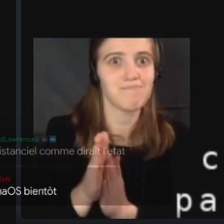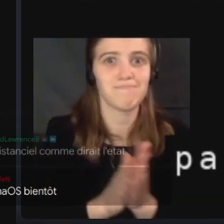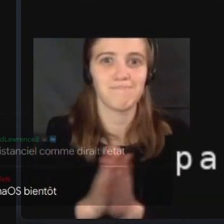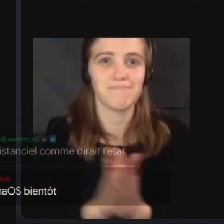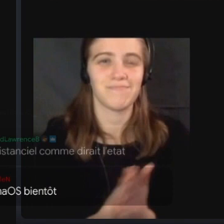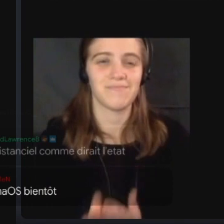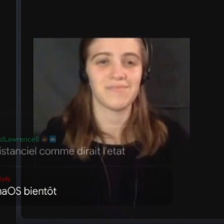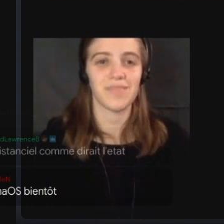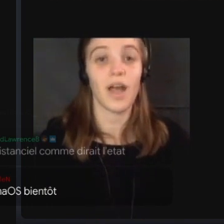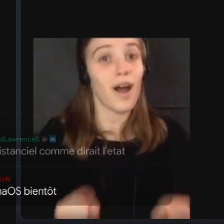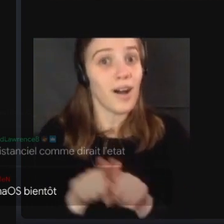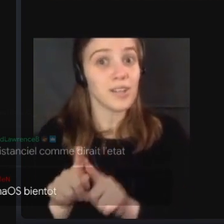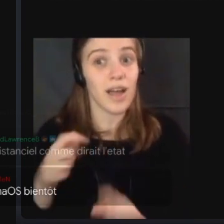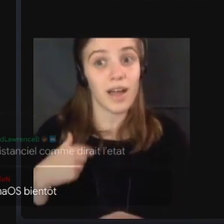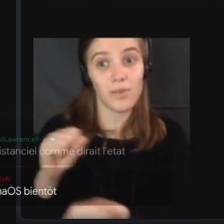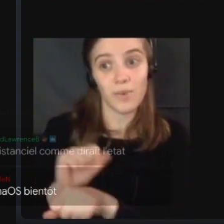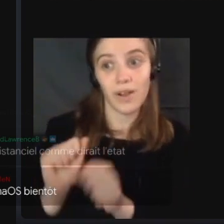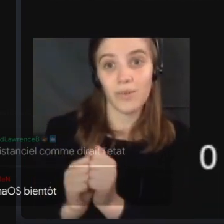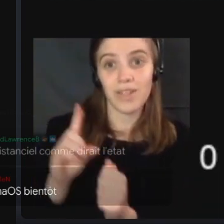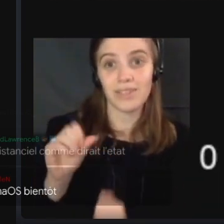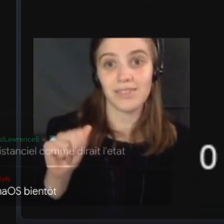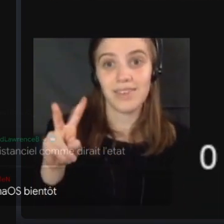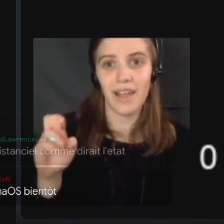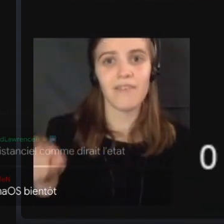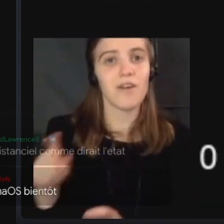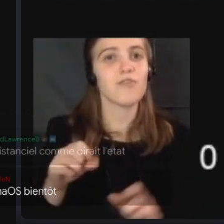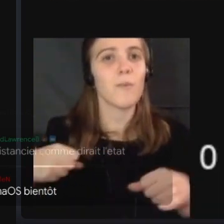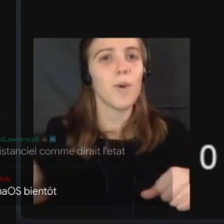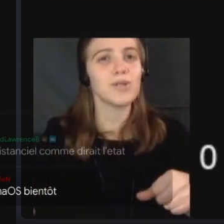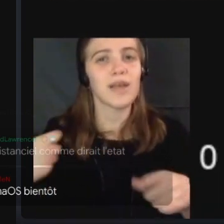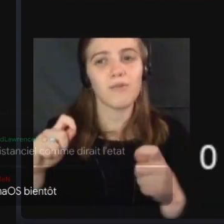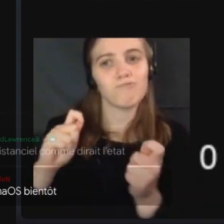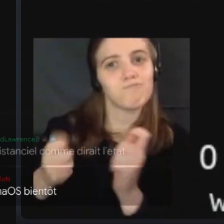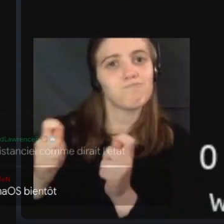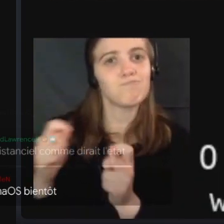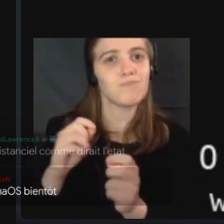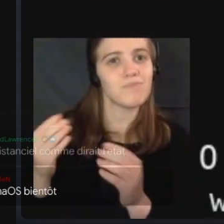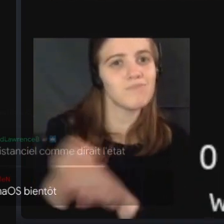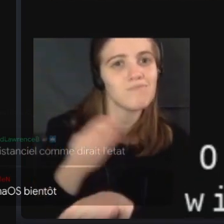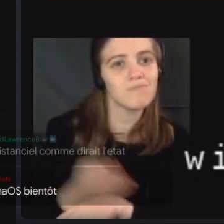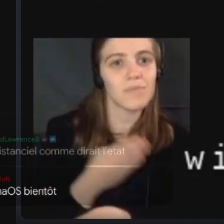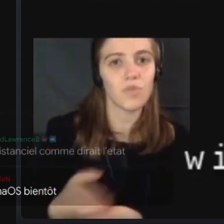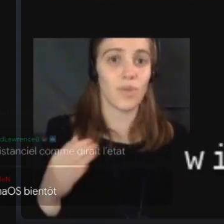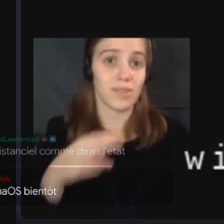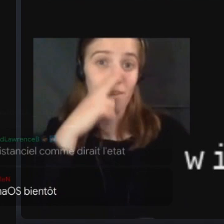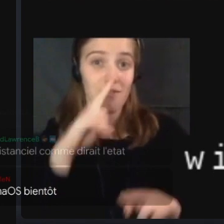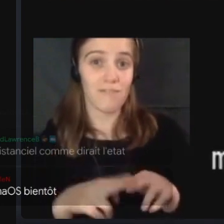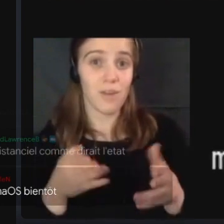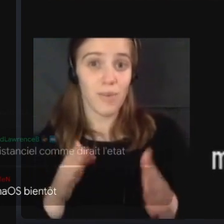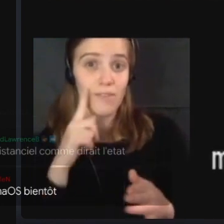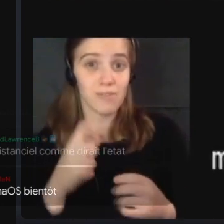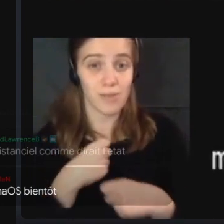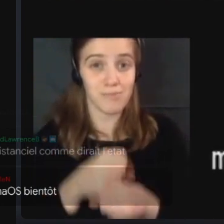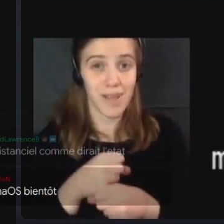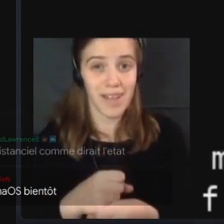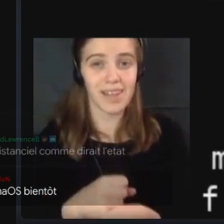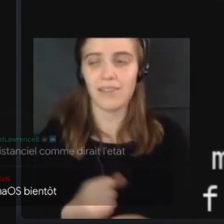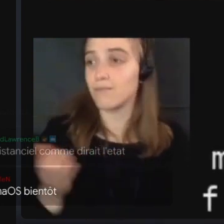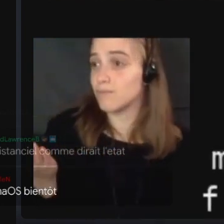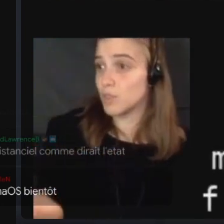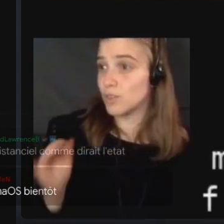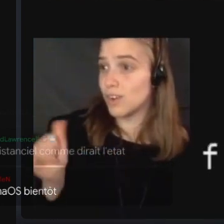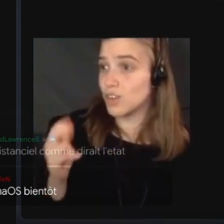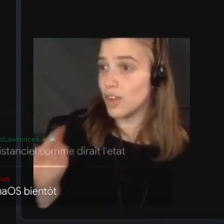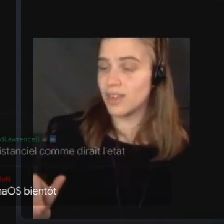épique, pas par Dylan. Donc, on va encore rester un petit peu connecté. Et puis après, on va react. Hein, mais bon, je pense que tout a été dit. Incroyablement cool. Incroyablement